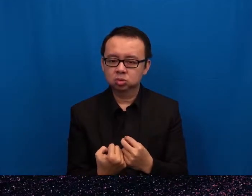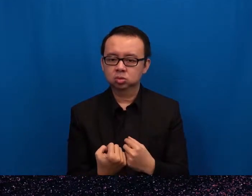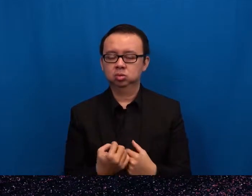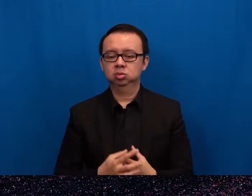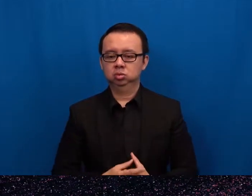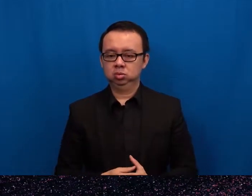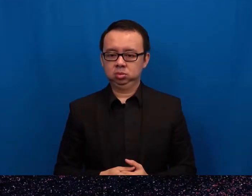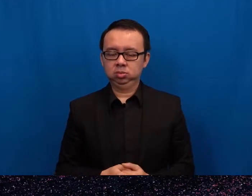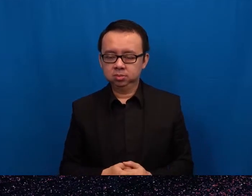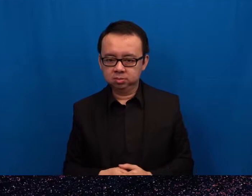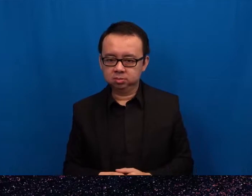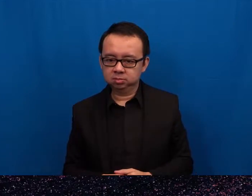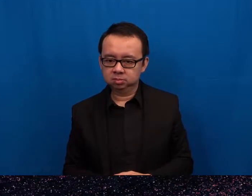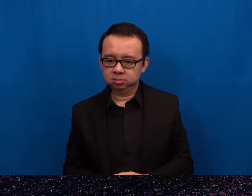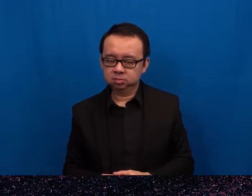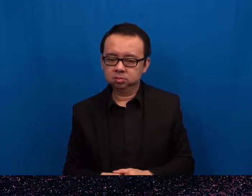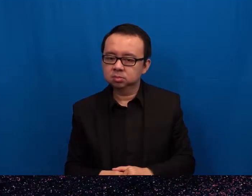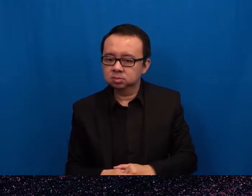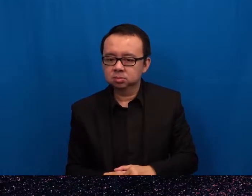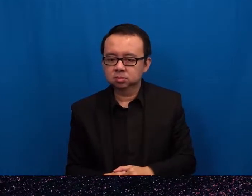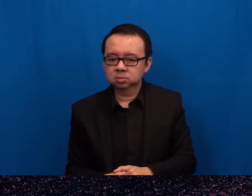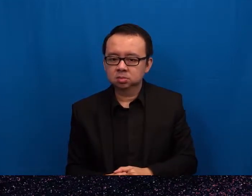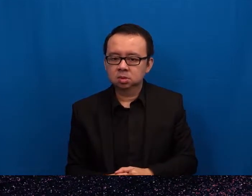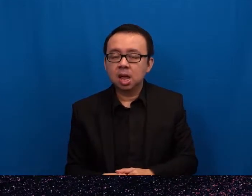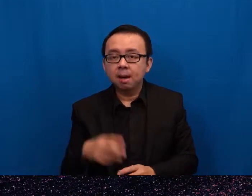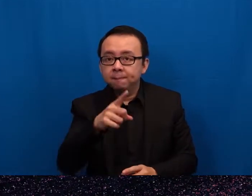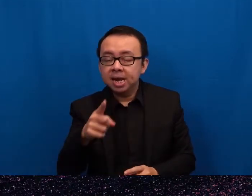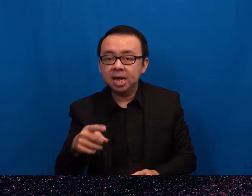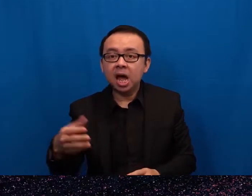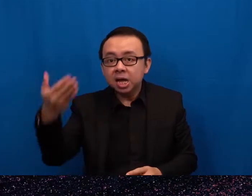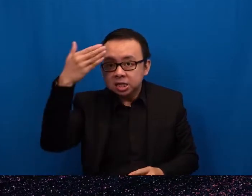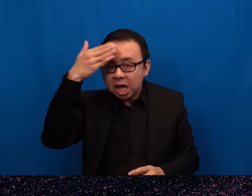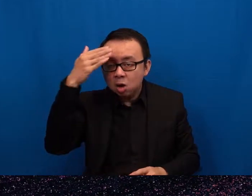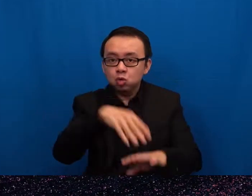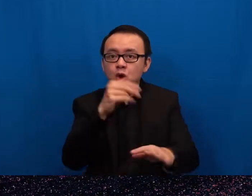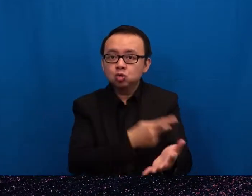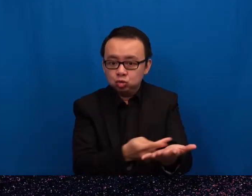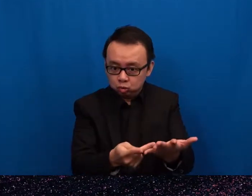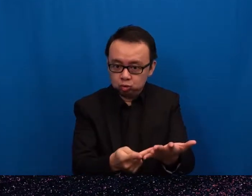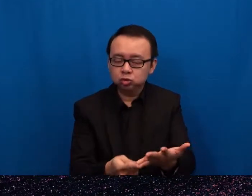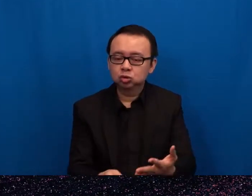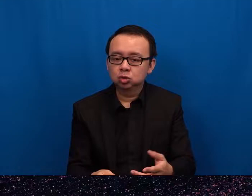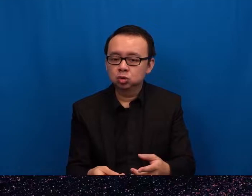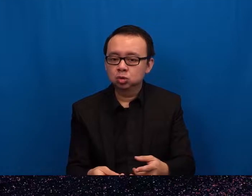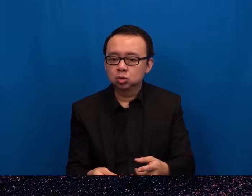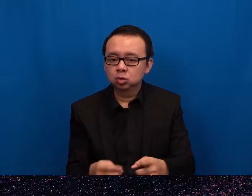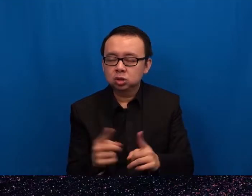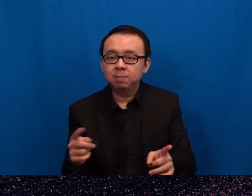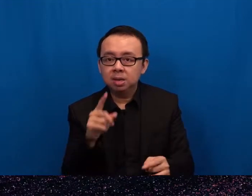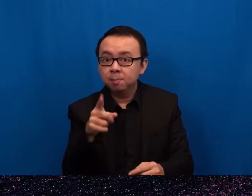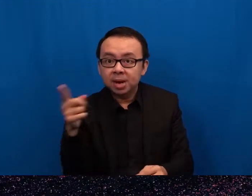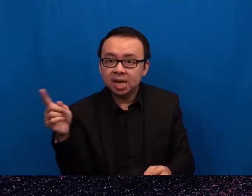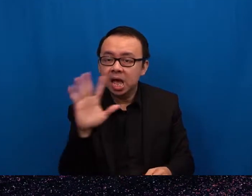lebih hoki daripada orang-orang di negara maju ini. They know about the Holy Spirit and they mock at the Holy Spirit. Lebih baik gak tahu